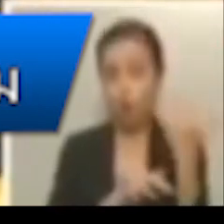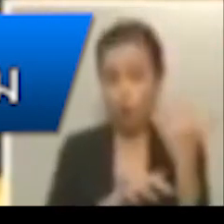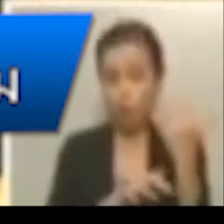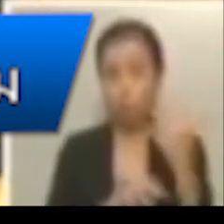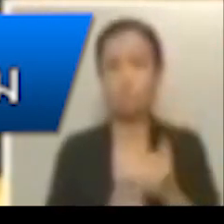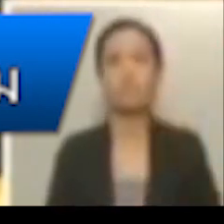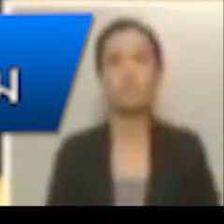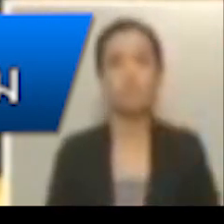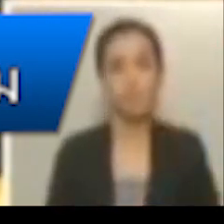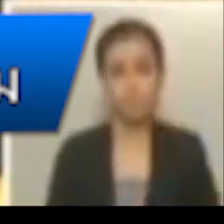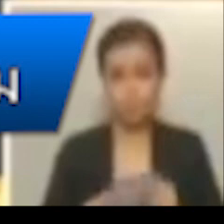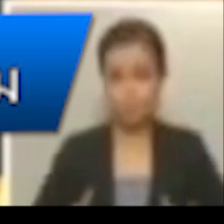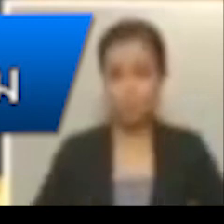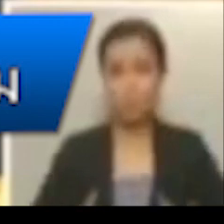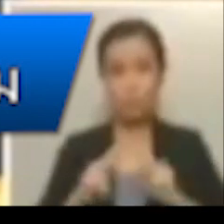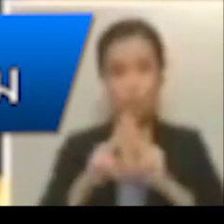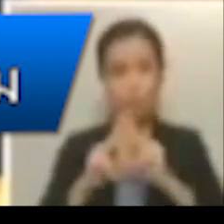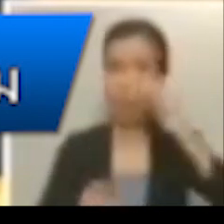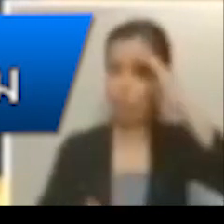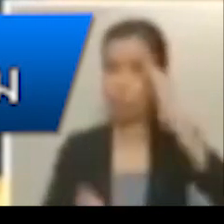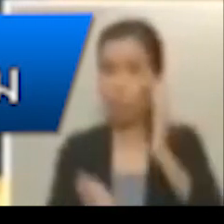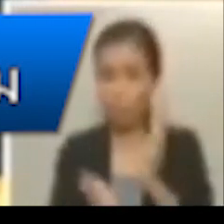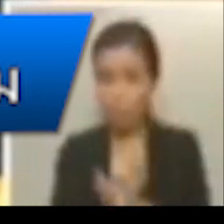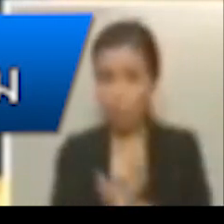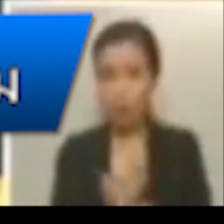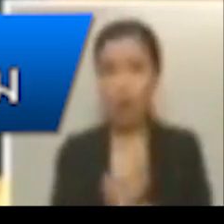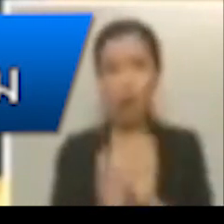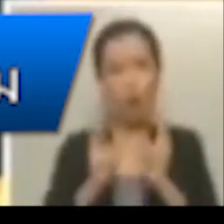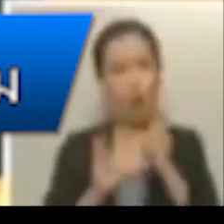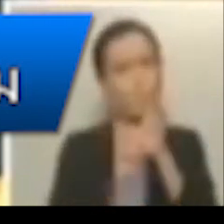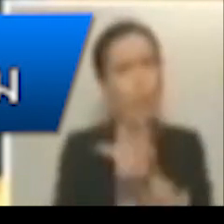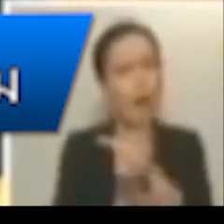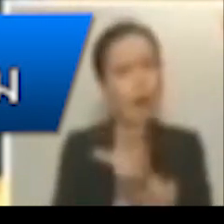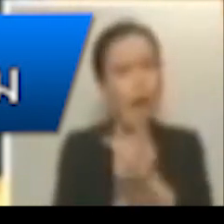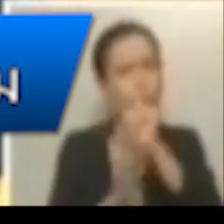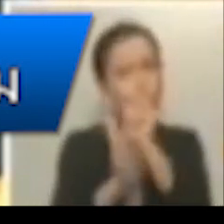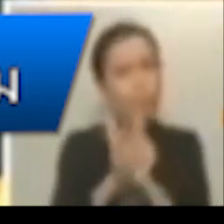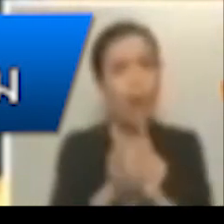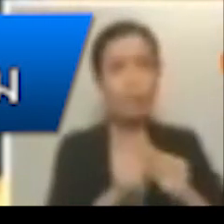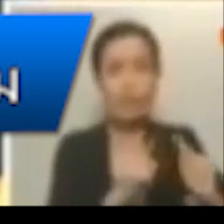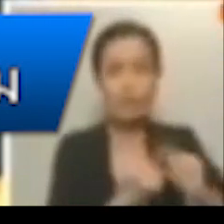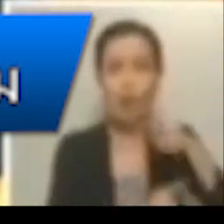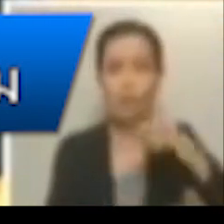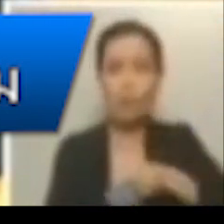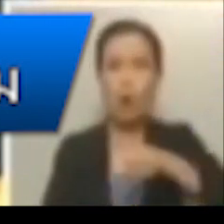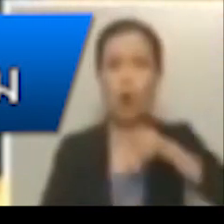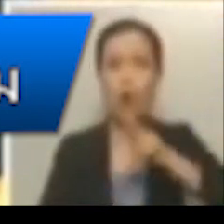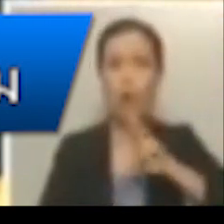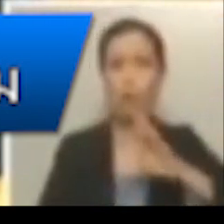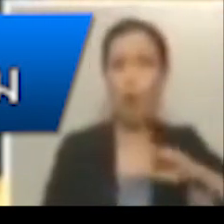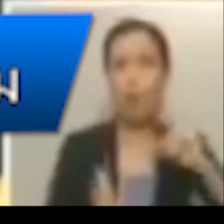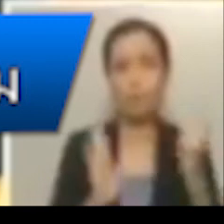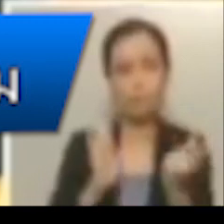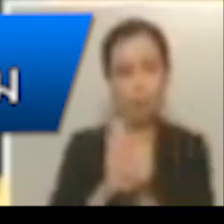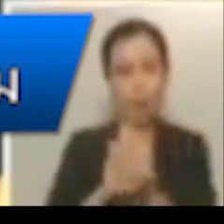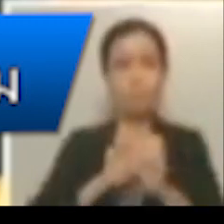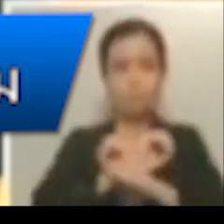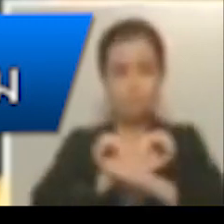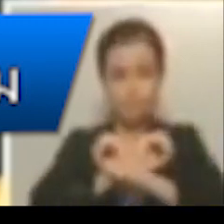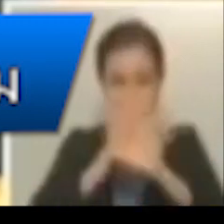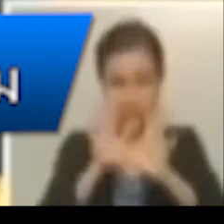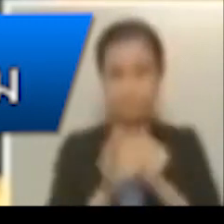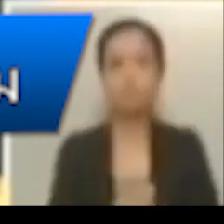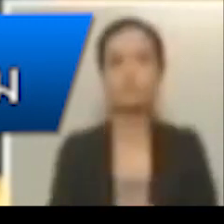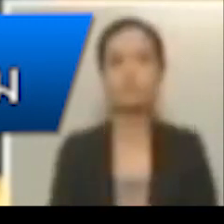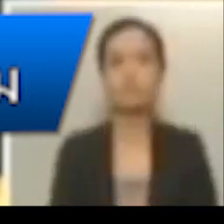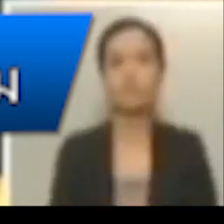นที่ในส่วนของกระทรวงนะครับหรือตำรวจที่จะใช้บังคับใช้กฎหมายนี้เนี่ยพรบ.คอมพิวเตอร์เขียนไว้ชัดเจนว่าสิ่งที่จะเกิดขึ้นแล้วจะ